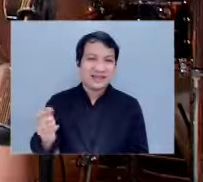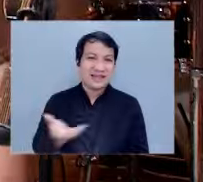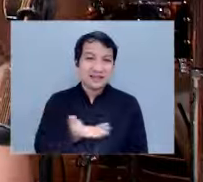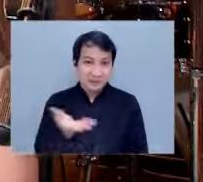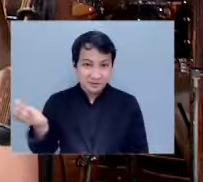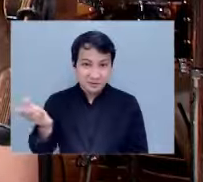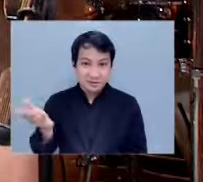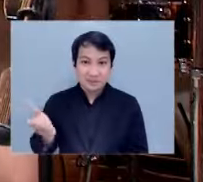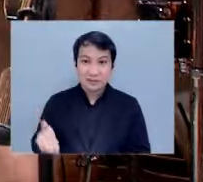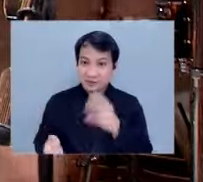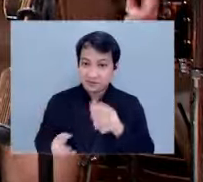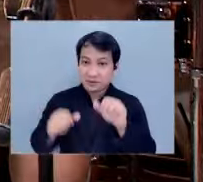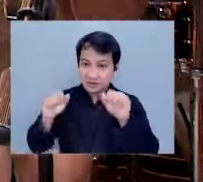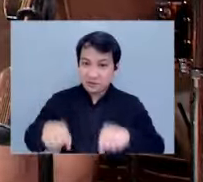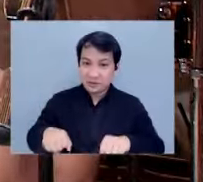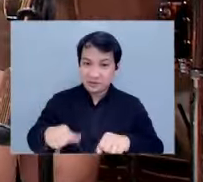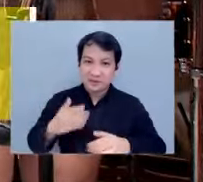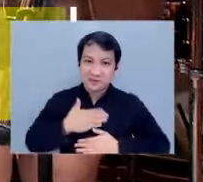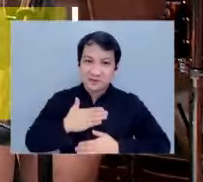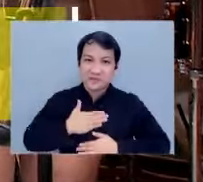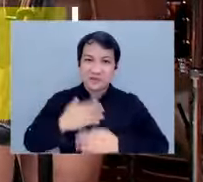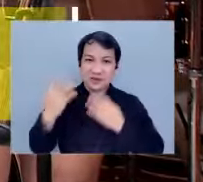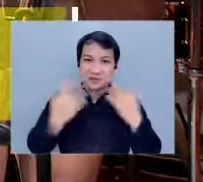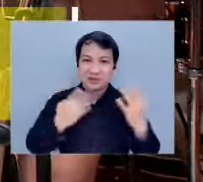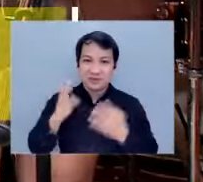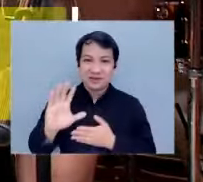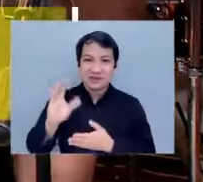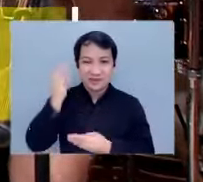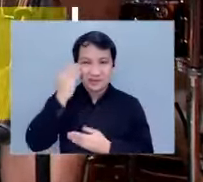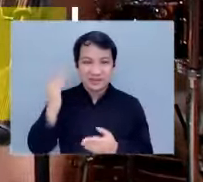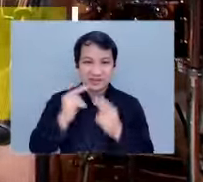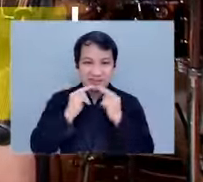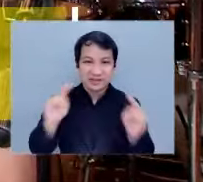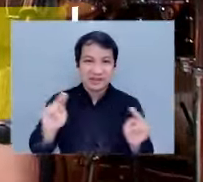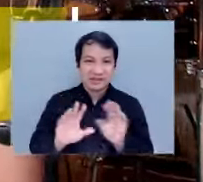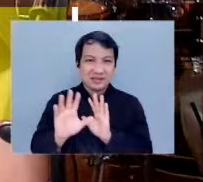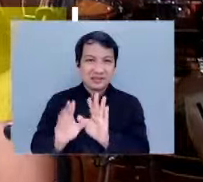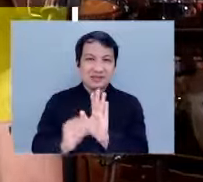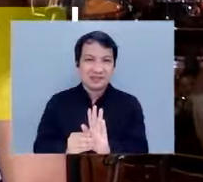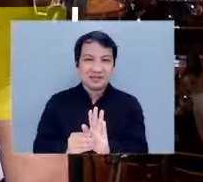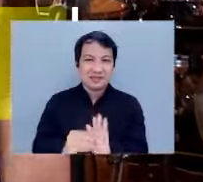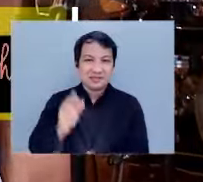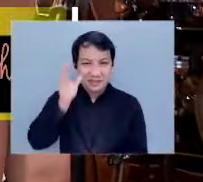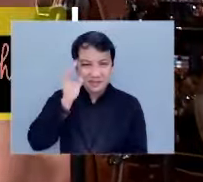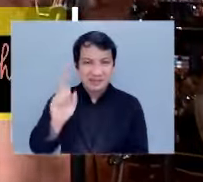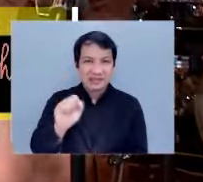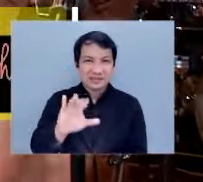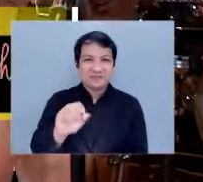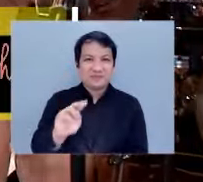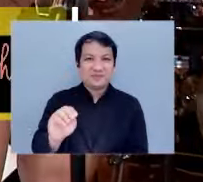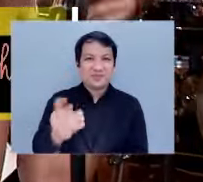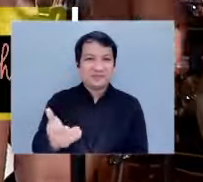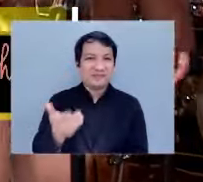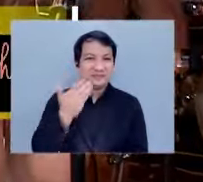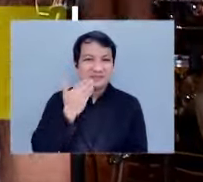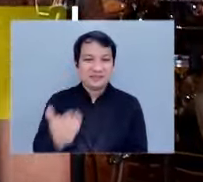ito pwede i-extend. Happy, happy birthday po sa isa natin news producer, Saskia Gutilba!